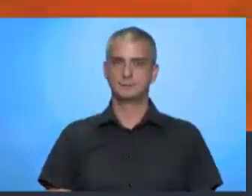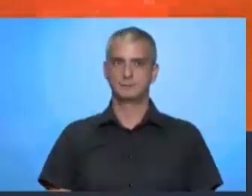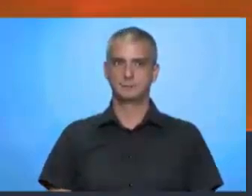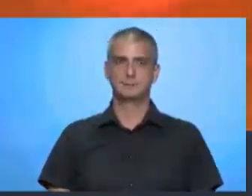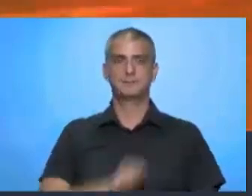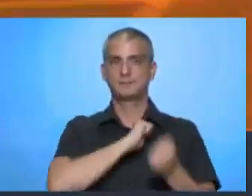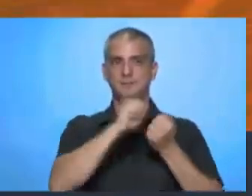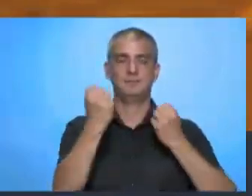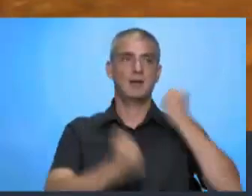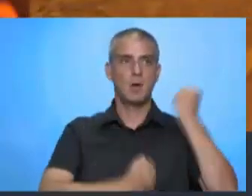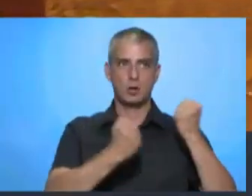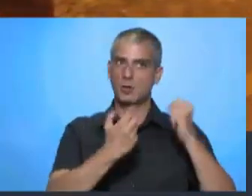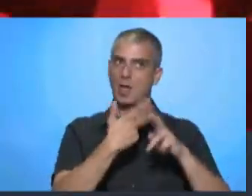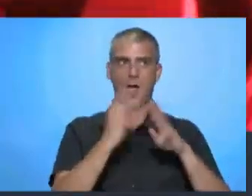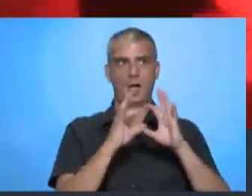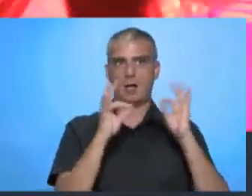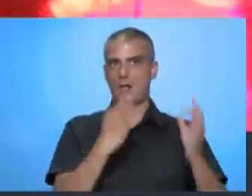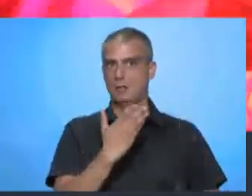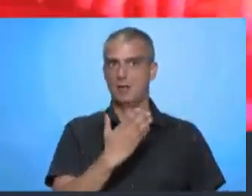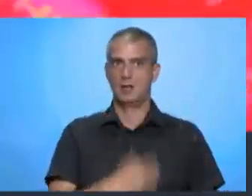השחתה של כלי רכב היו רק ההתחלה.